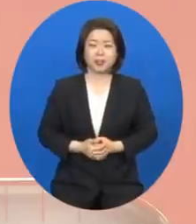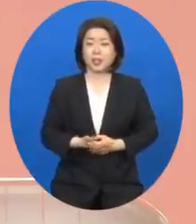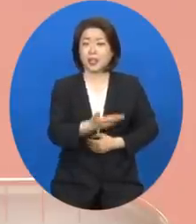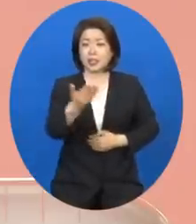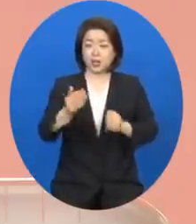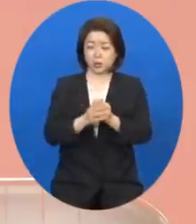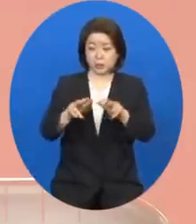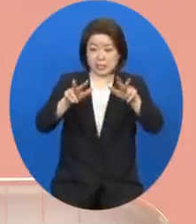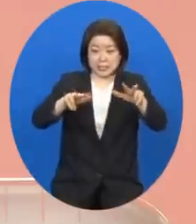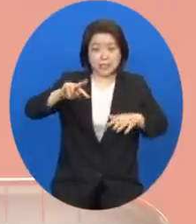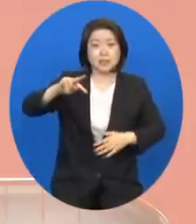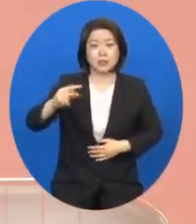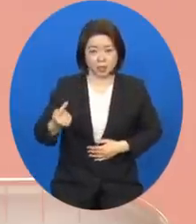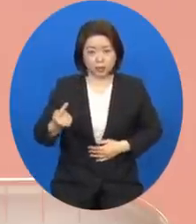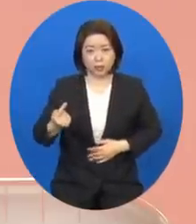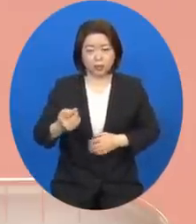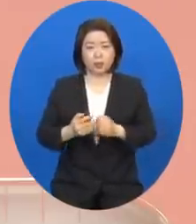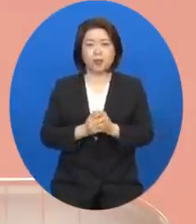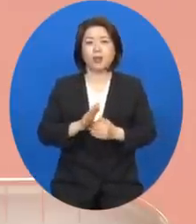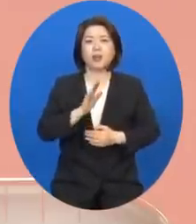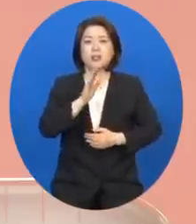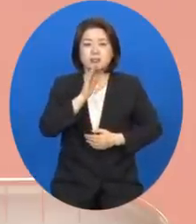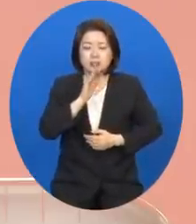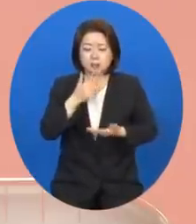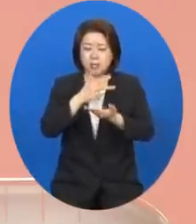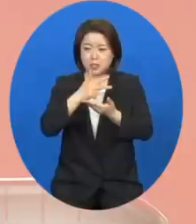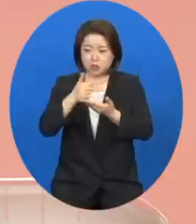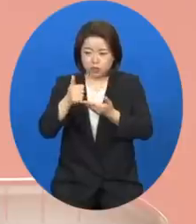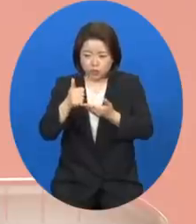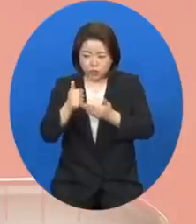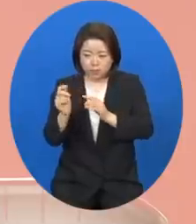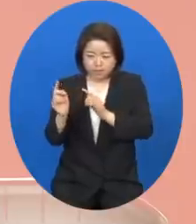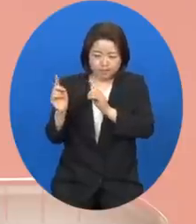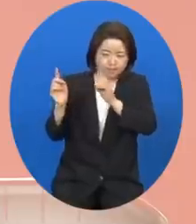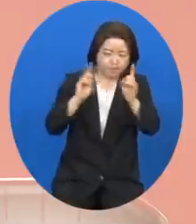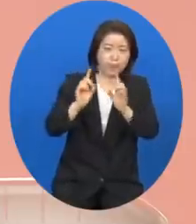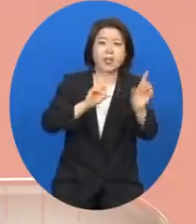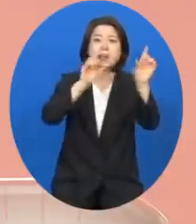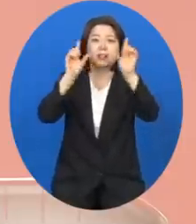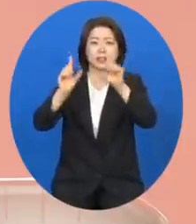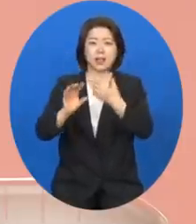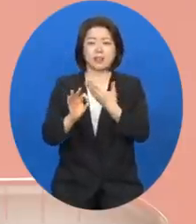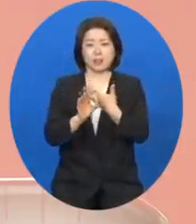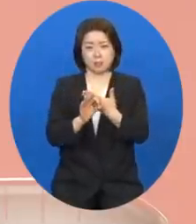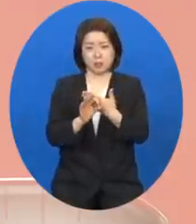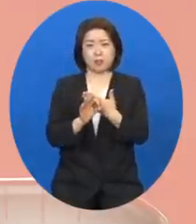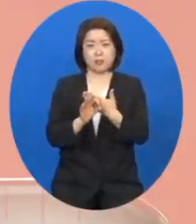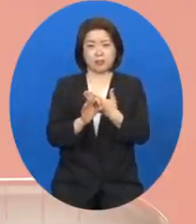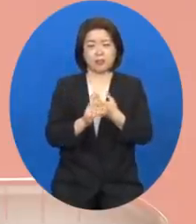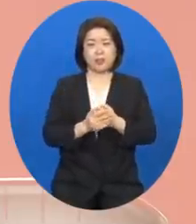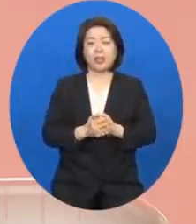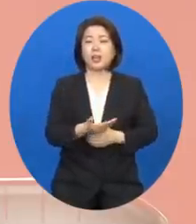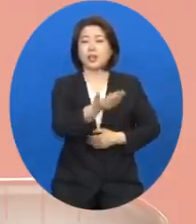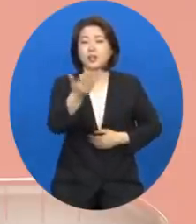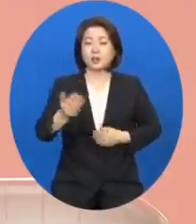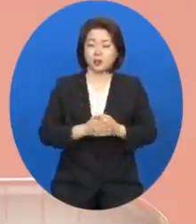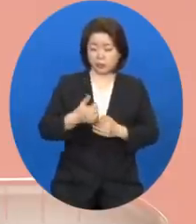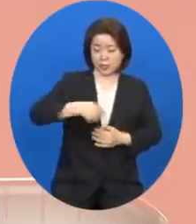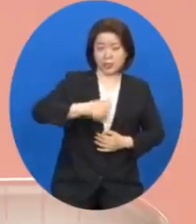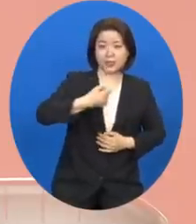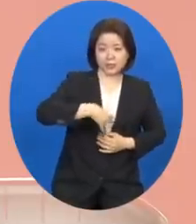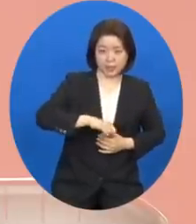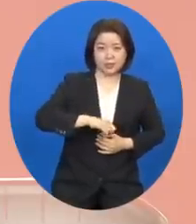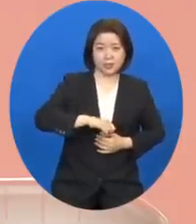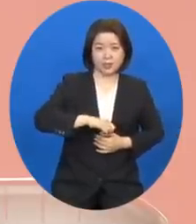여러분이 지금이라도 정말 주님으로 살면, 그러면 여러분의 자녀들은